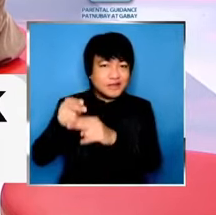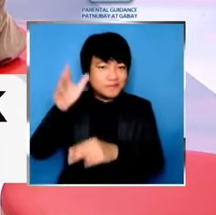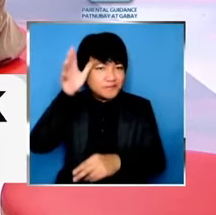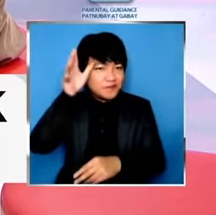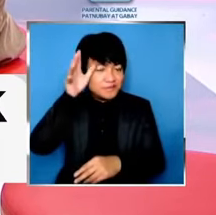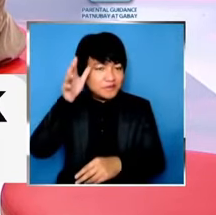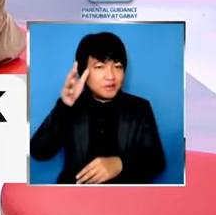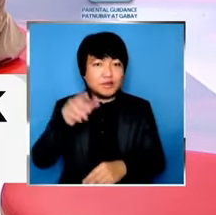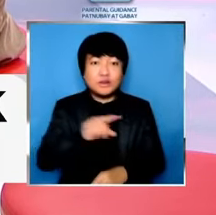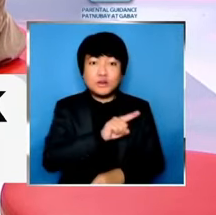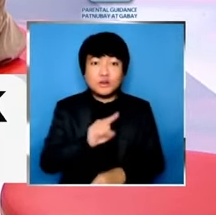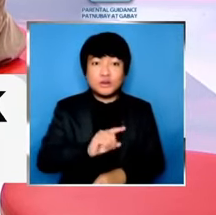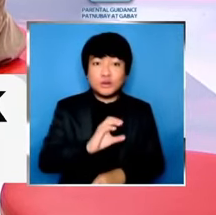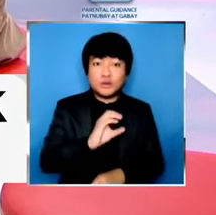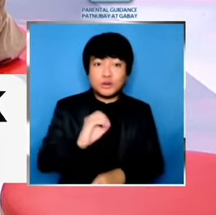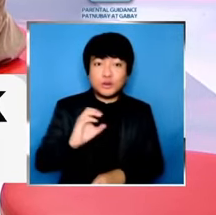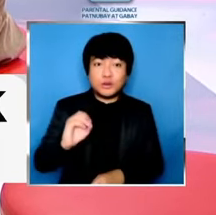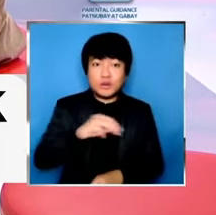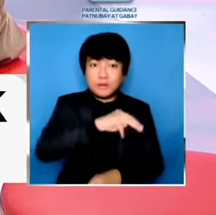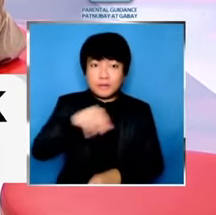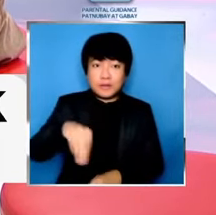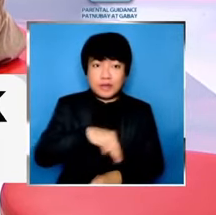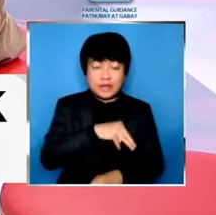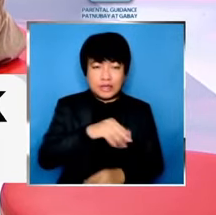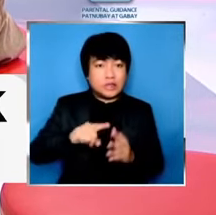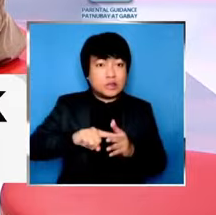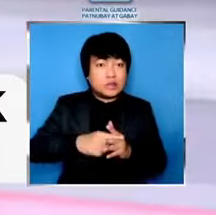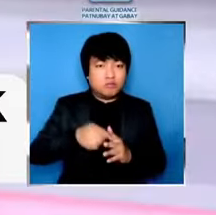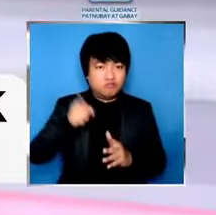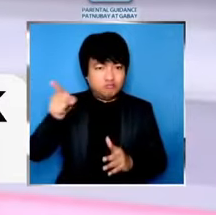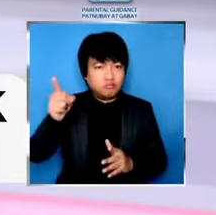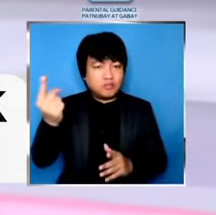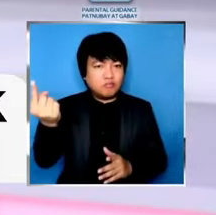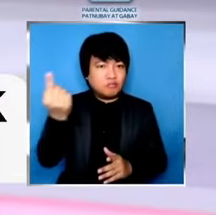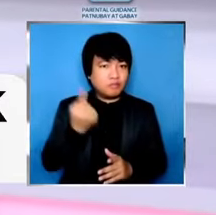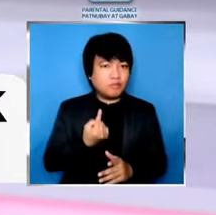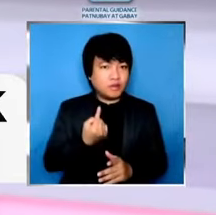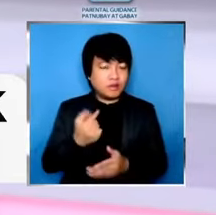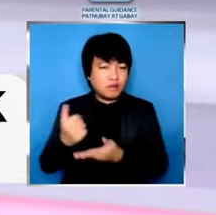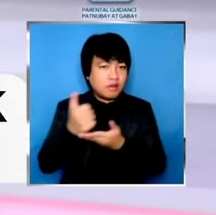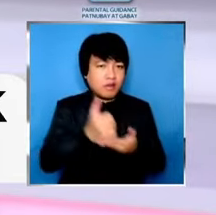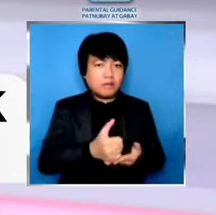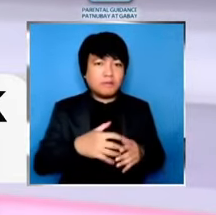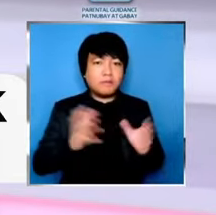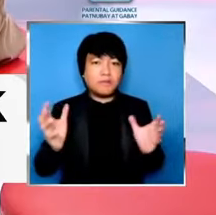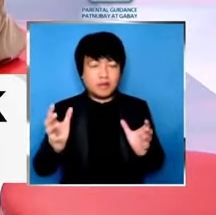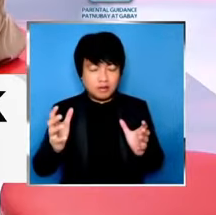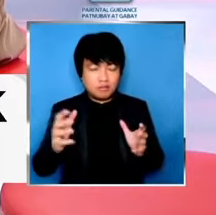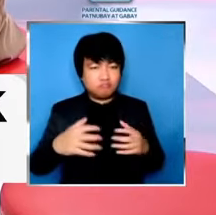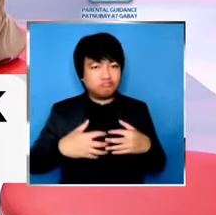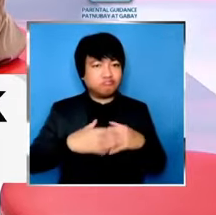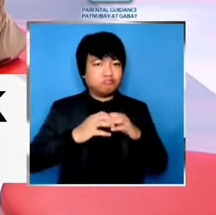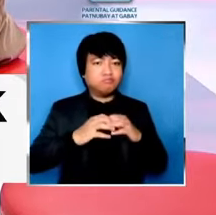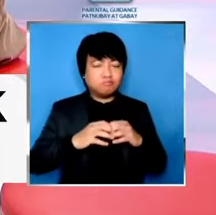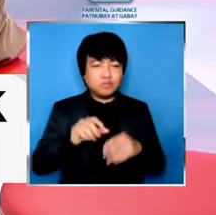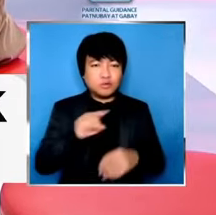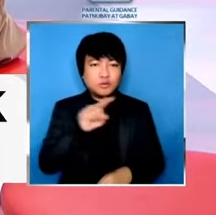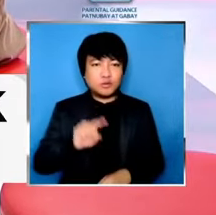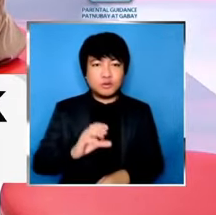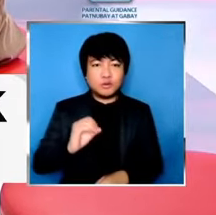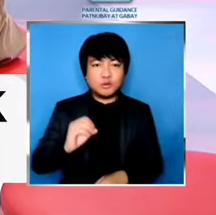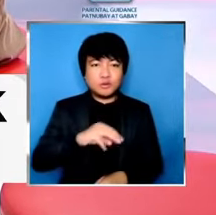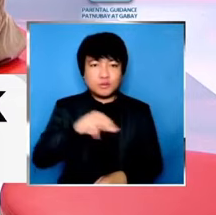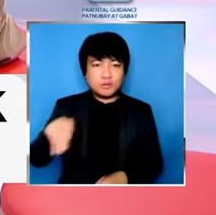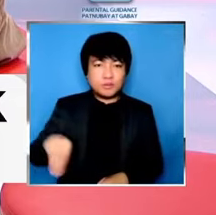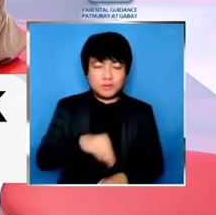amin. Lalo na po yung pandemya. Nagpunta pa kayo dito at tinulungan niyo po kami. At kami, malaki po utang na loob namin sa inyo. Kayo po ang tatay ng Malabon